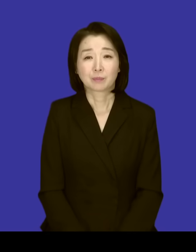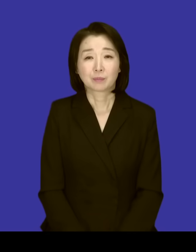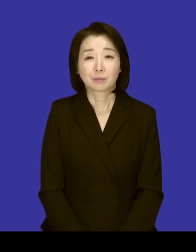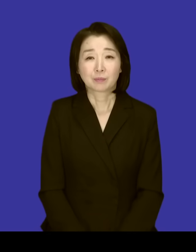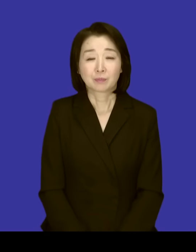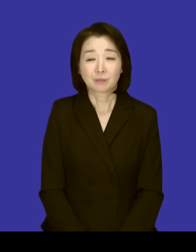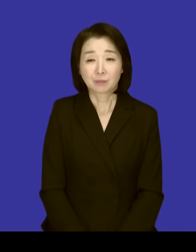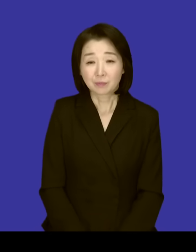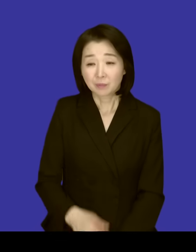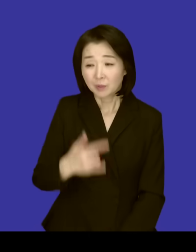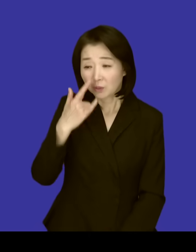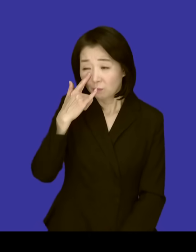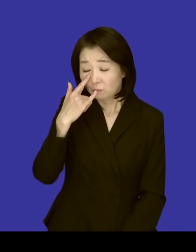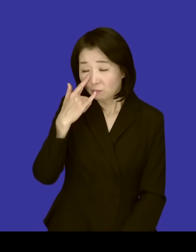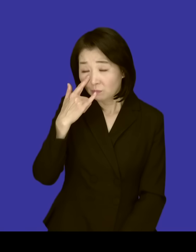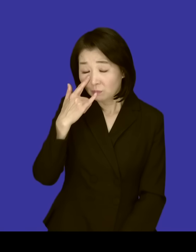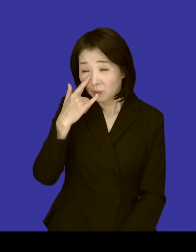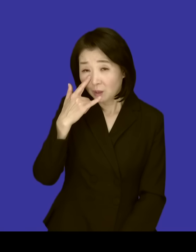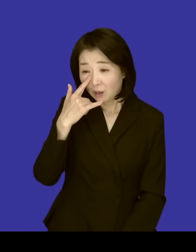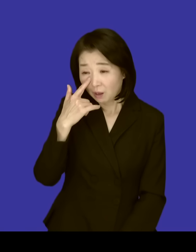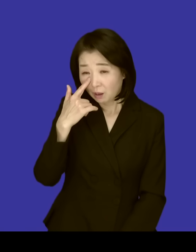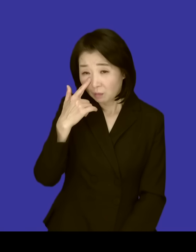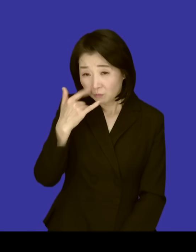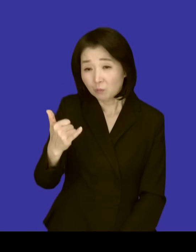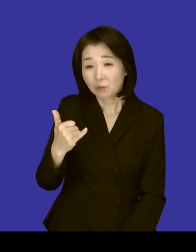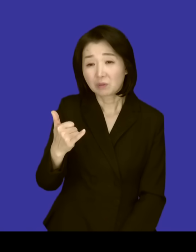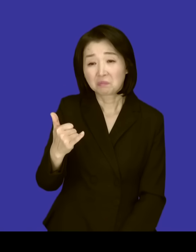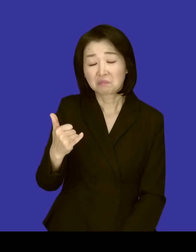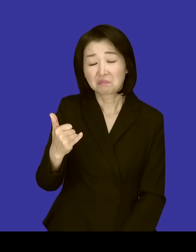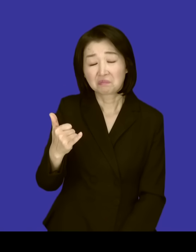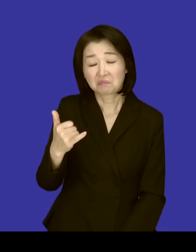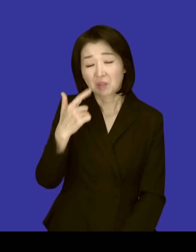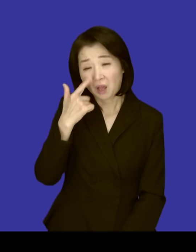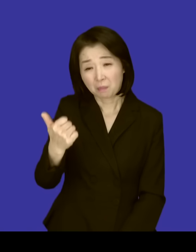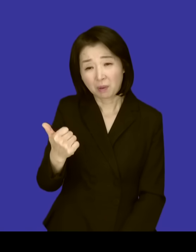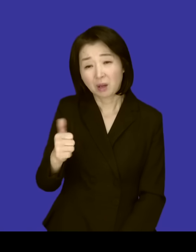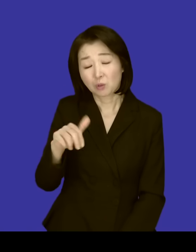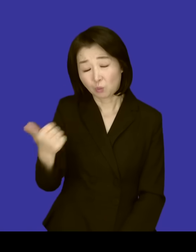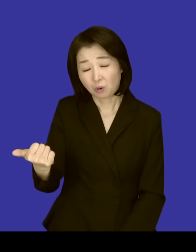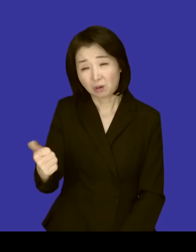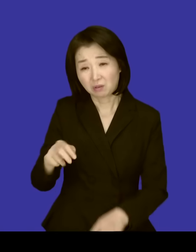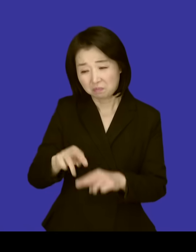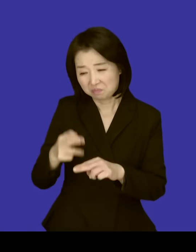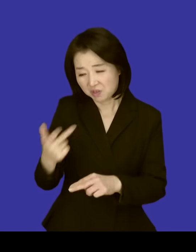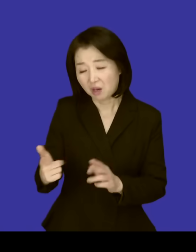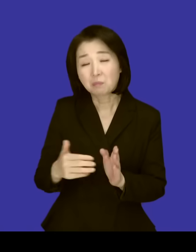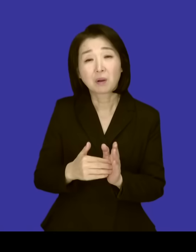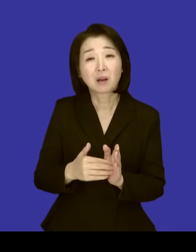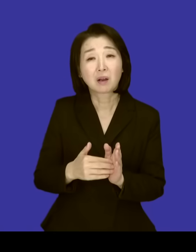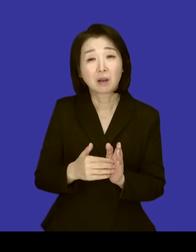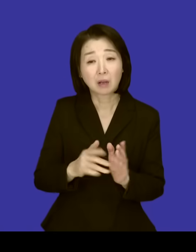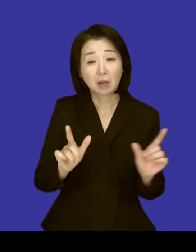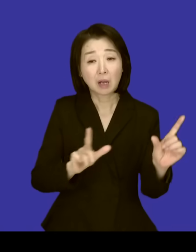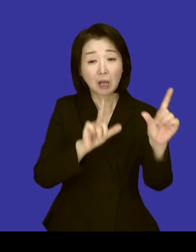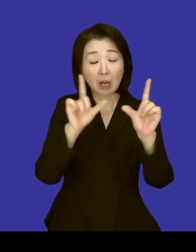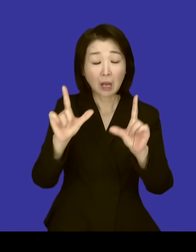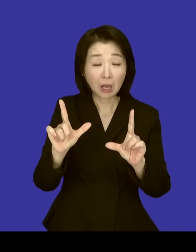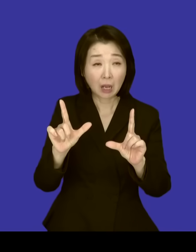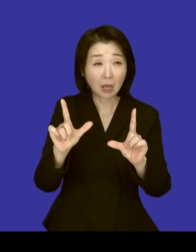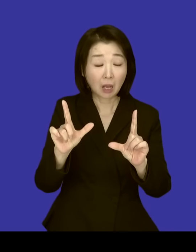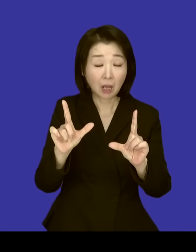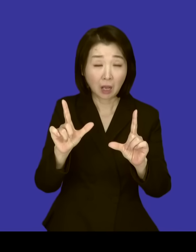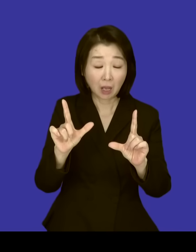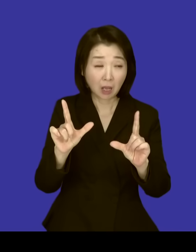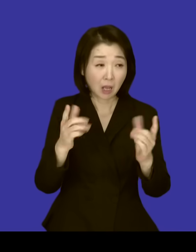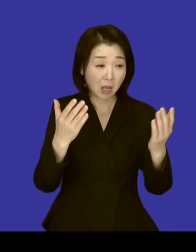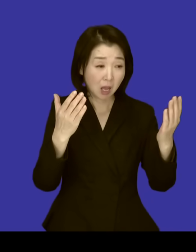아무래도 부모님의 빈자리도 있고 아버님의 빈자리도 있고 좀 그런 학교 생활을 정상적으로 하지 못하는